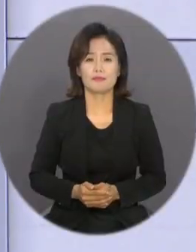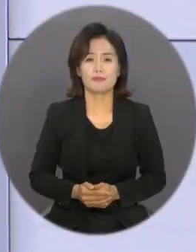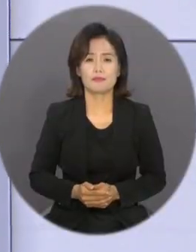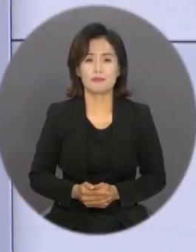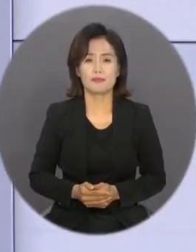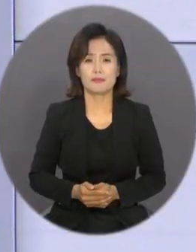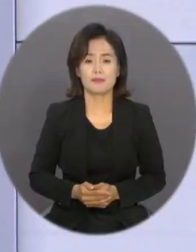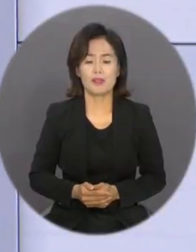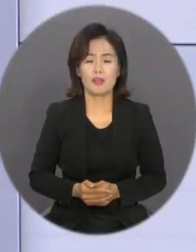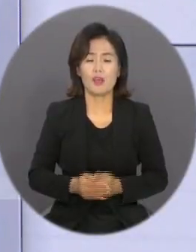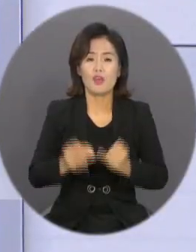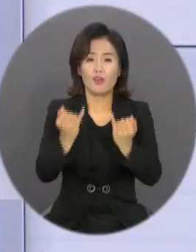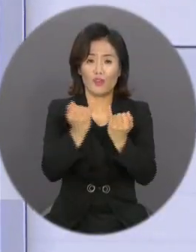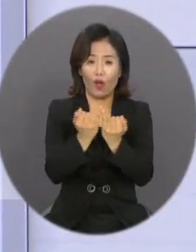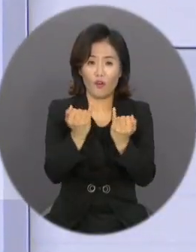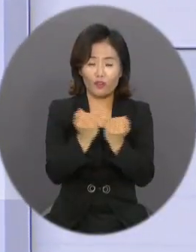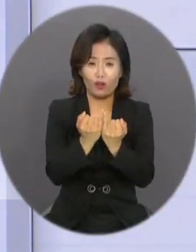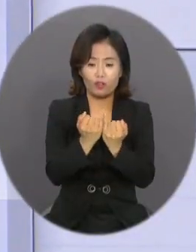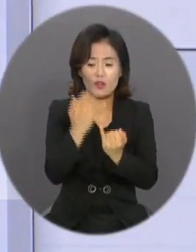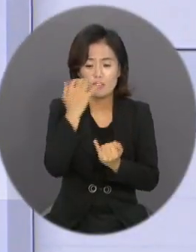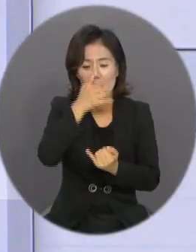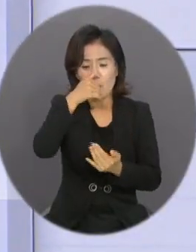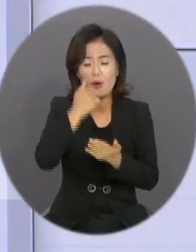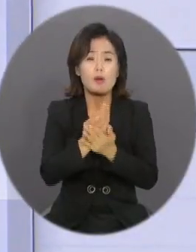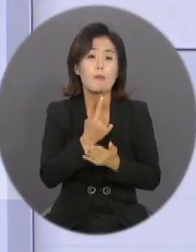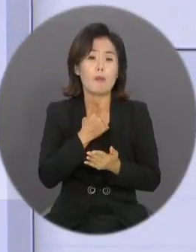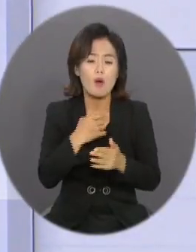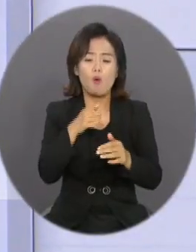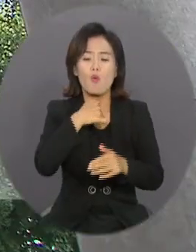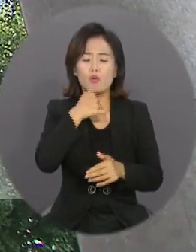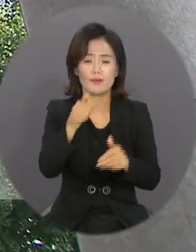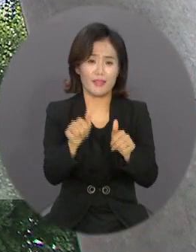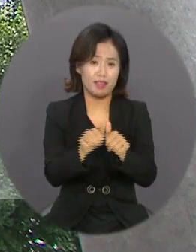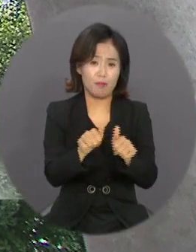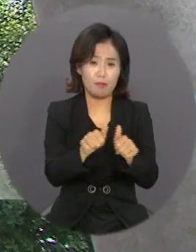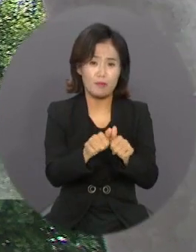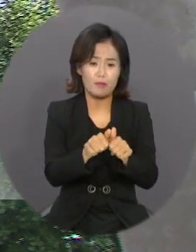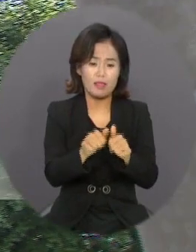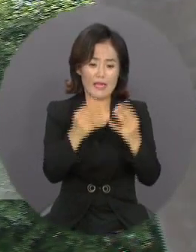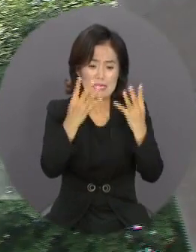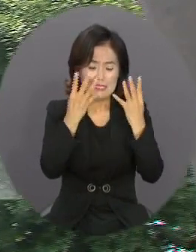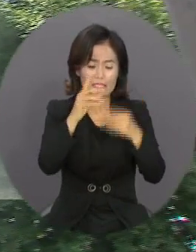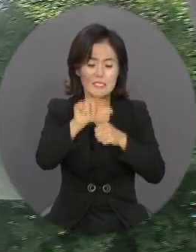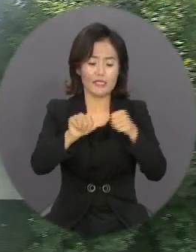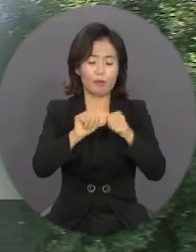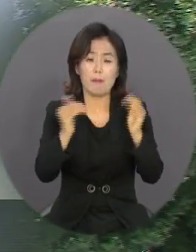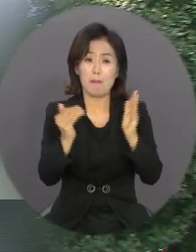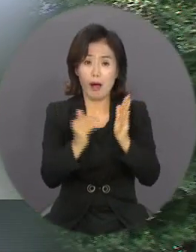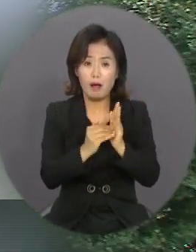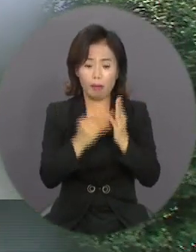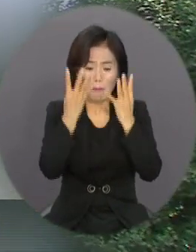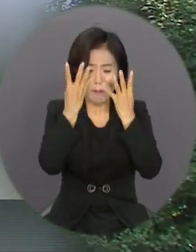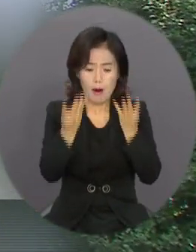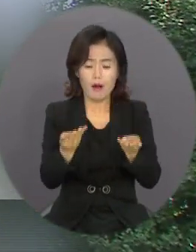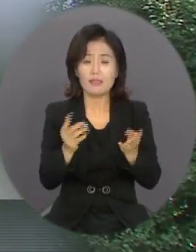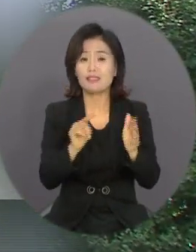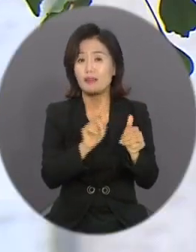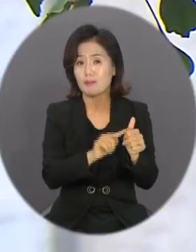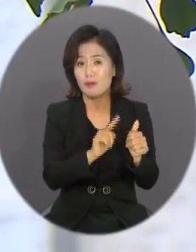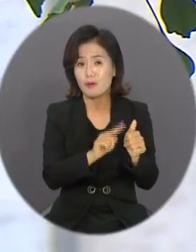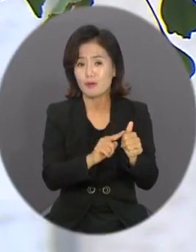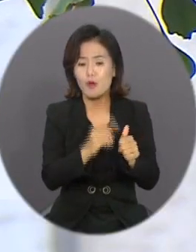광주에서 여성 10여 명을 상대로 성범죄를 저지른 50대 남성. 징역 15년형을 마치고 최근 출소한 이